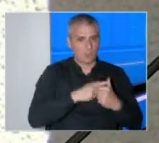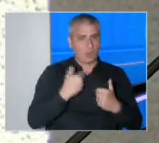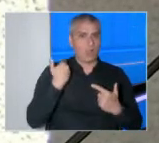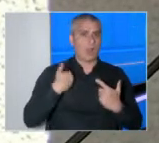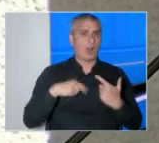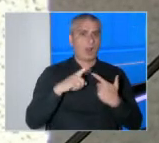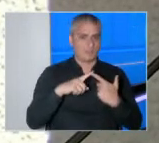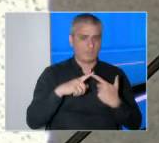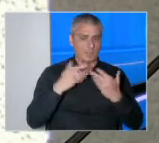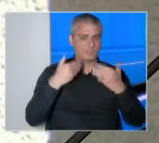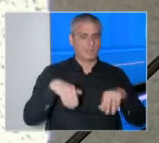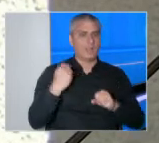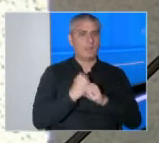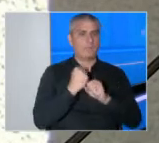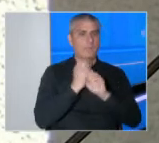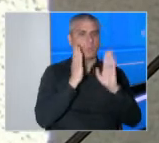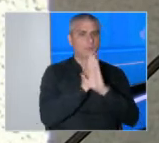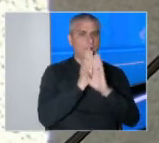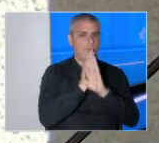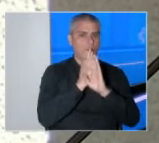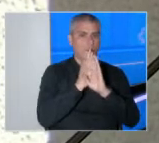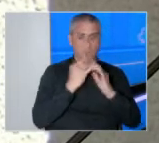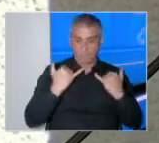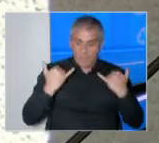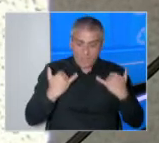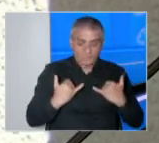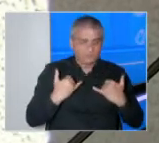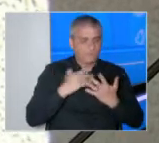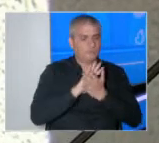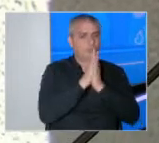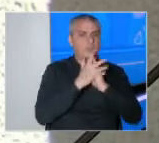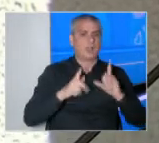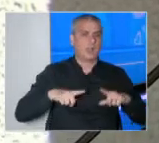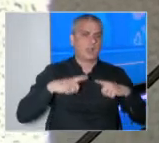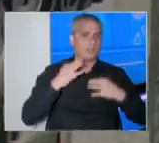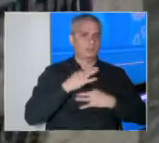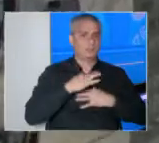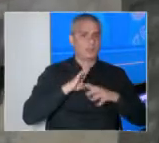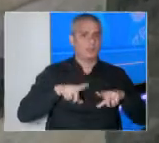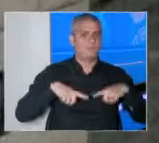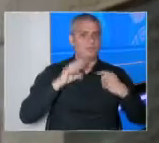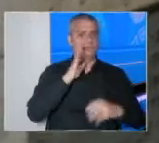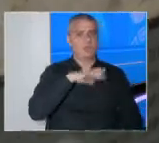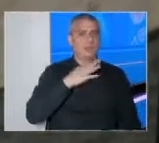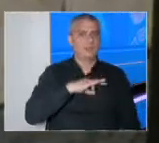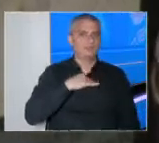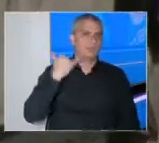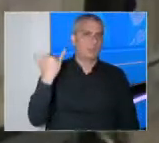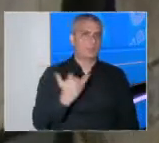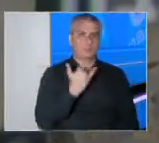אלמן, נכה פעולות איבה. הרגע הזה שינה את חיי ואת חיי ילדיי